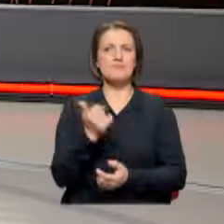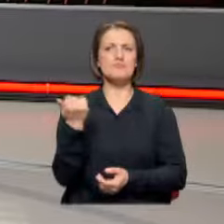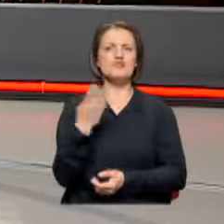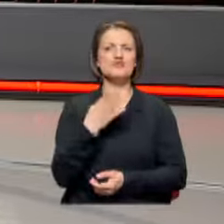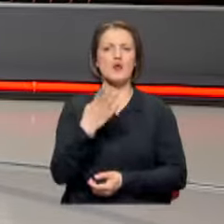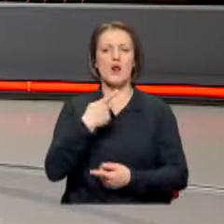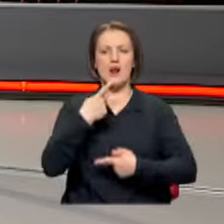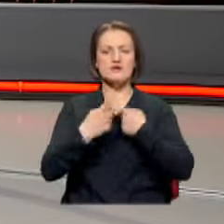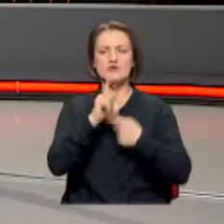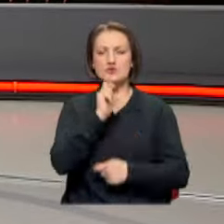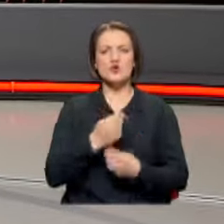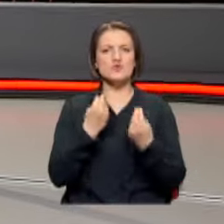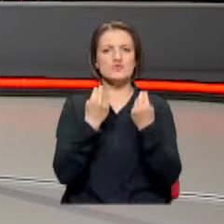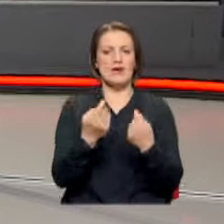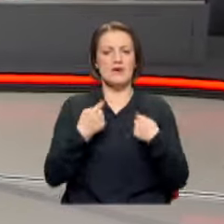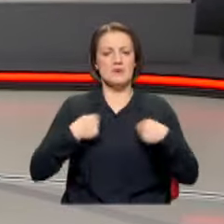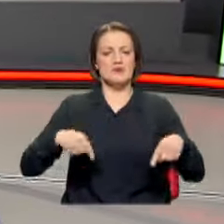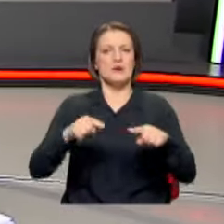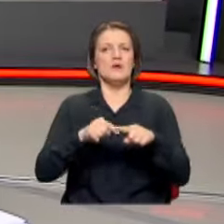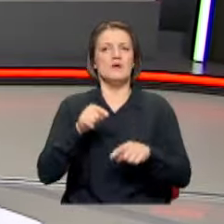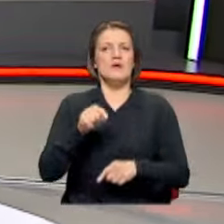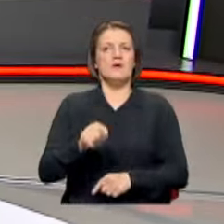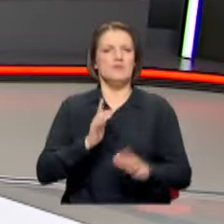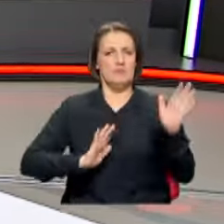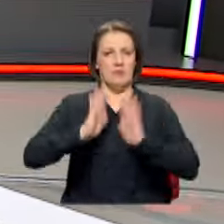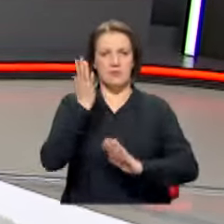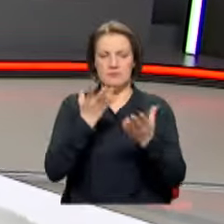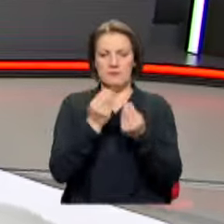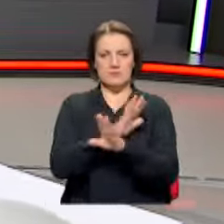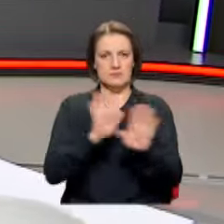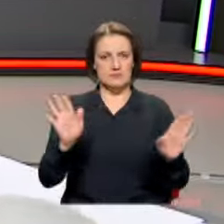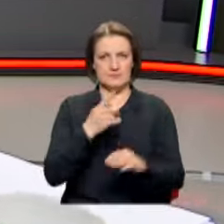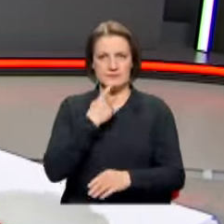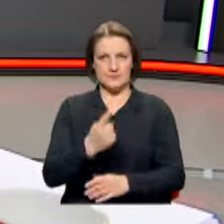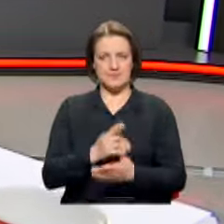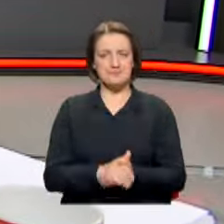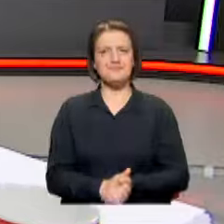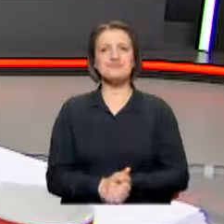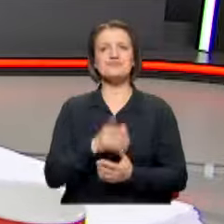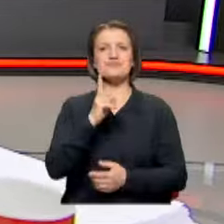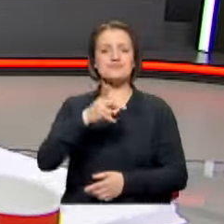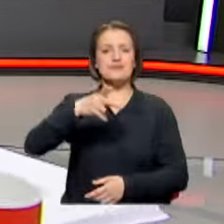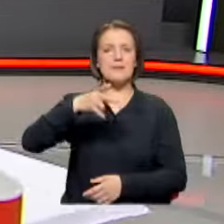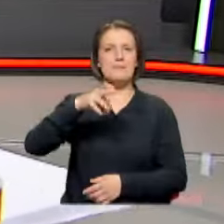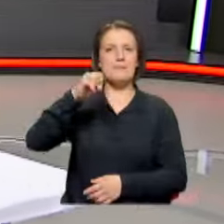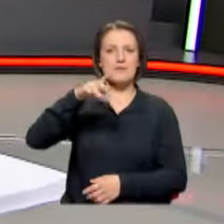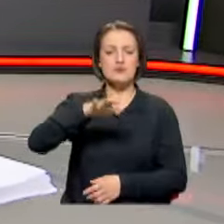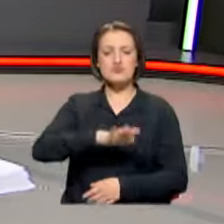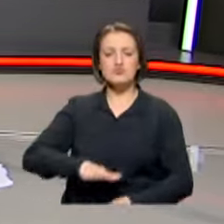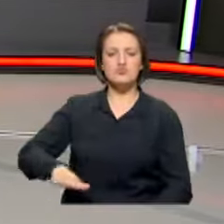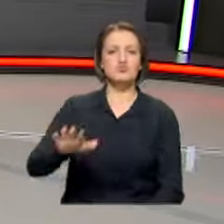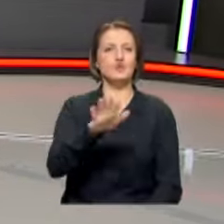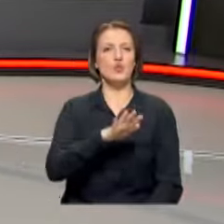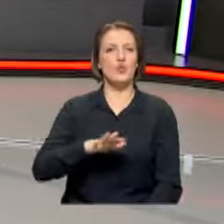birçok sözler verilirken bizim hareketimizde şımarıklık olmaz falan diye. Bir de partinin bütün bu